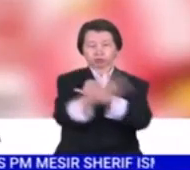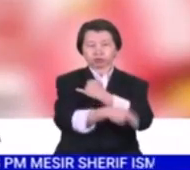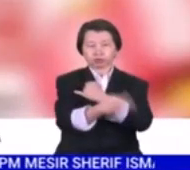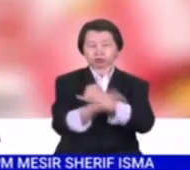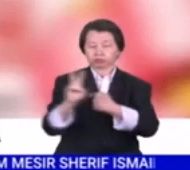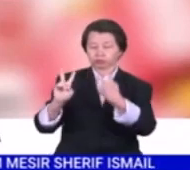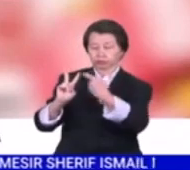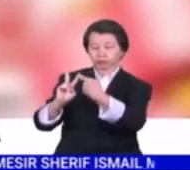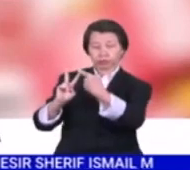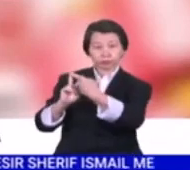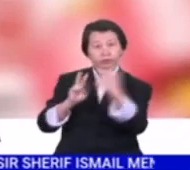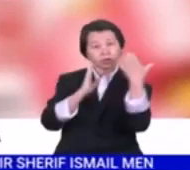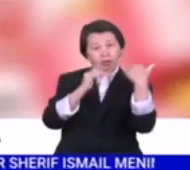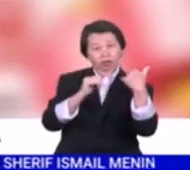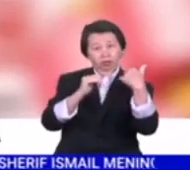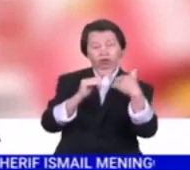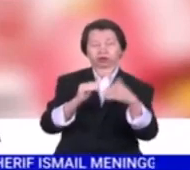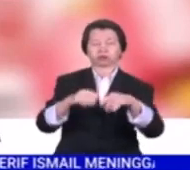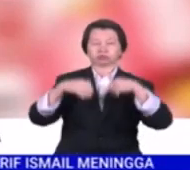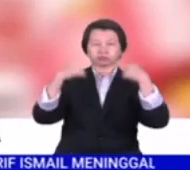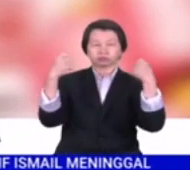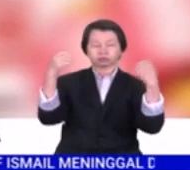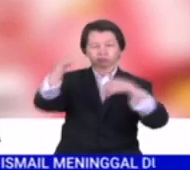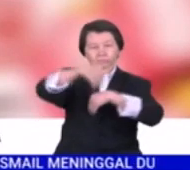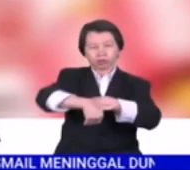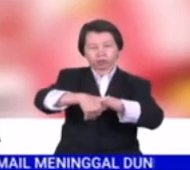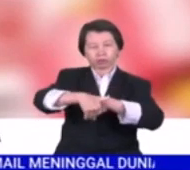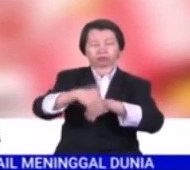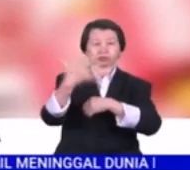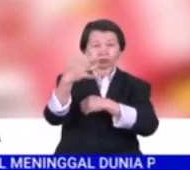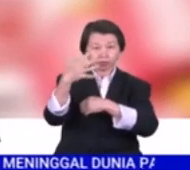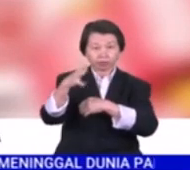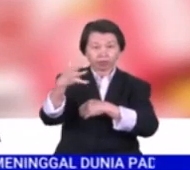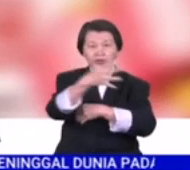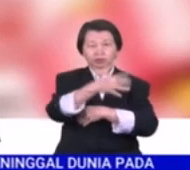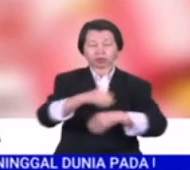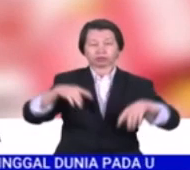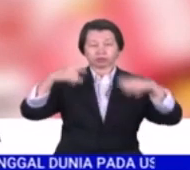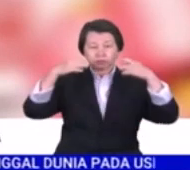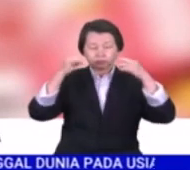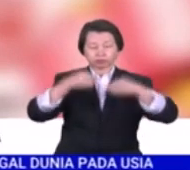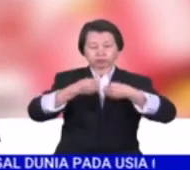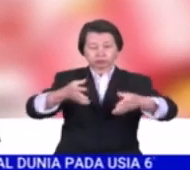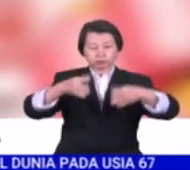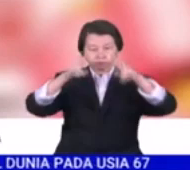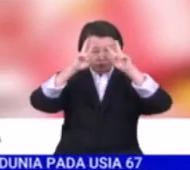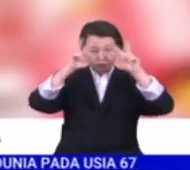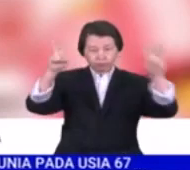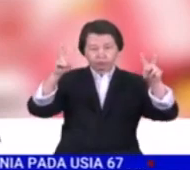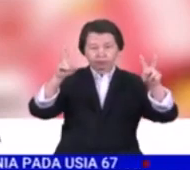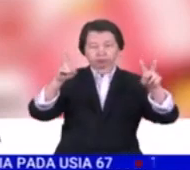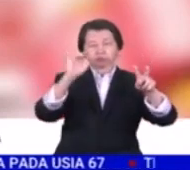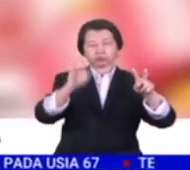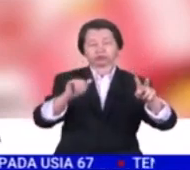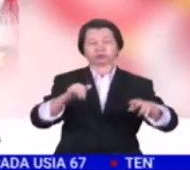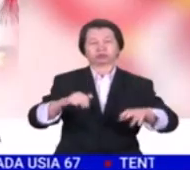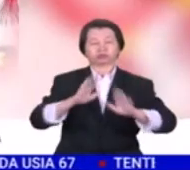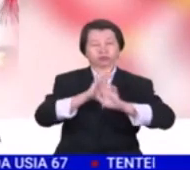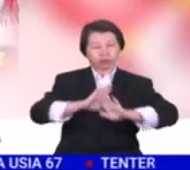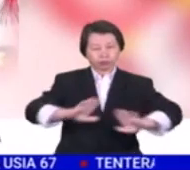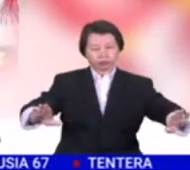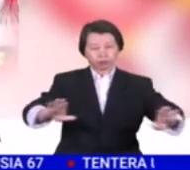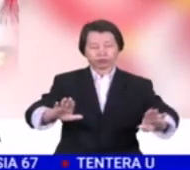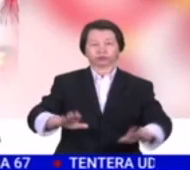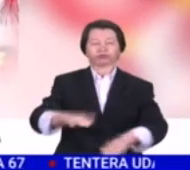Berdua berharap perayaan Cap Gome akan membawa keceriaan, kesejahteraan dan keamanan kepada yang menyambutnya.